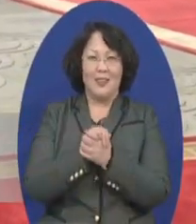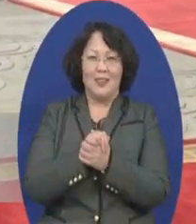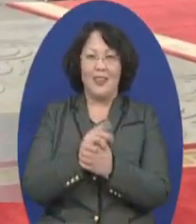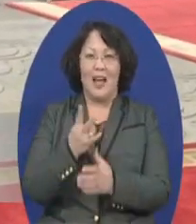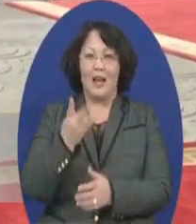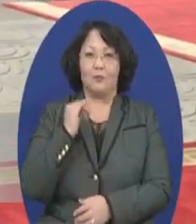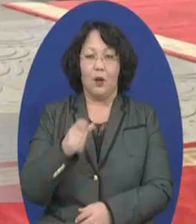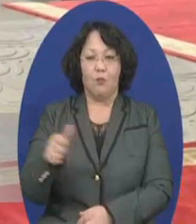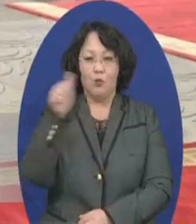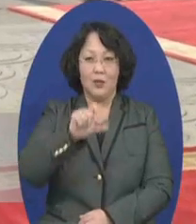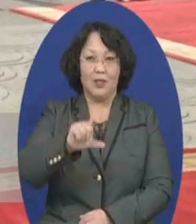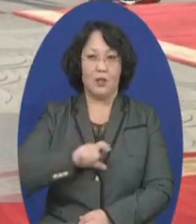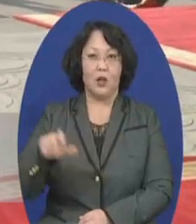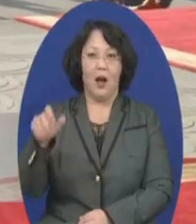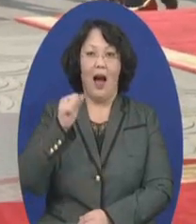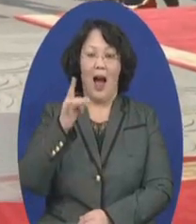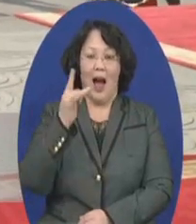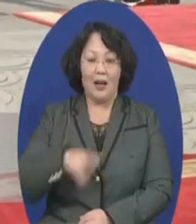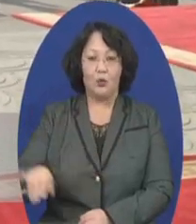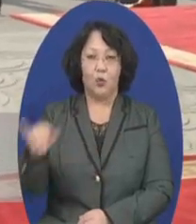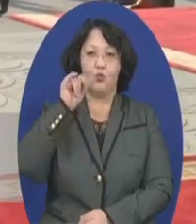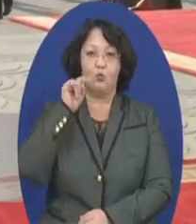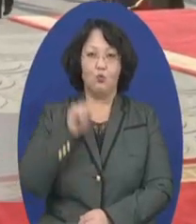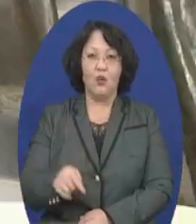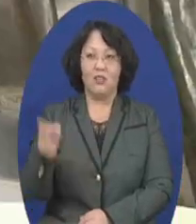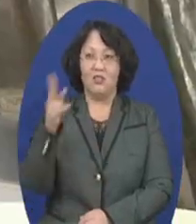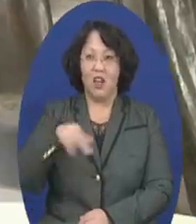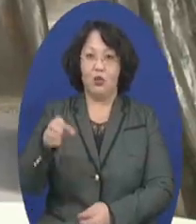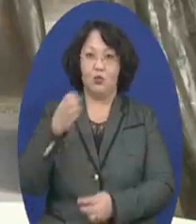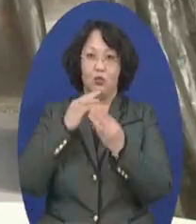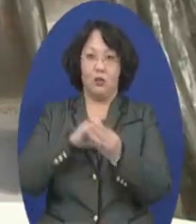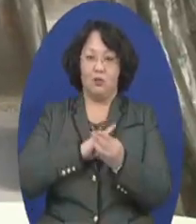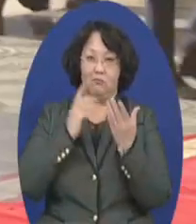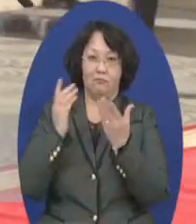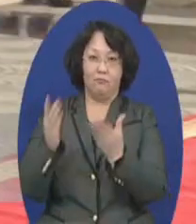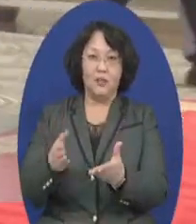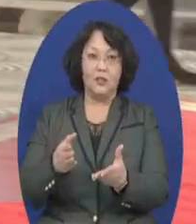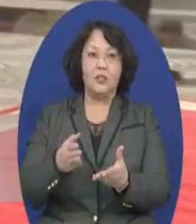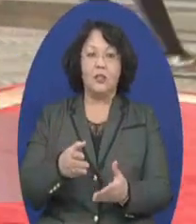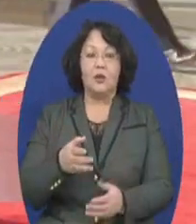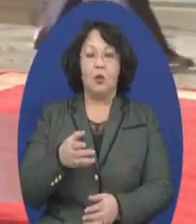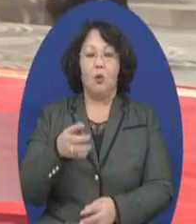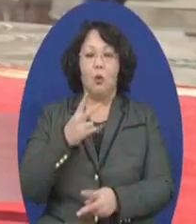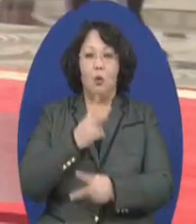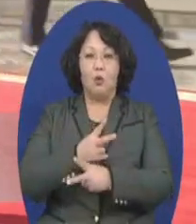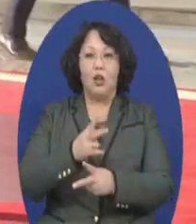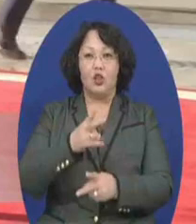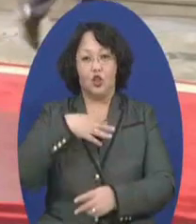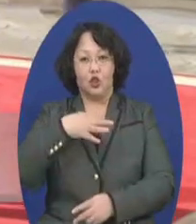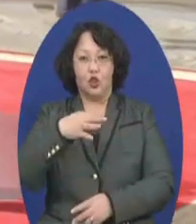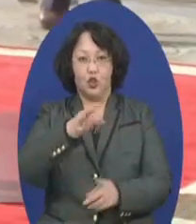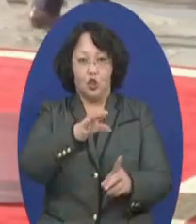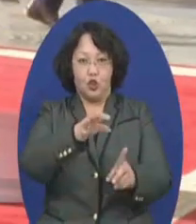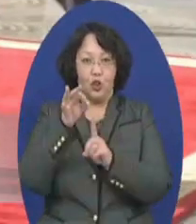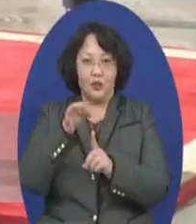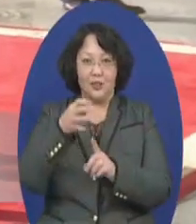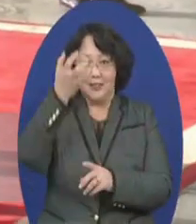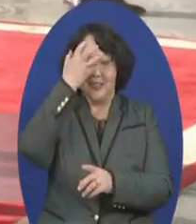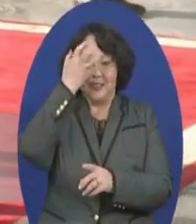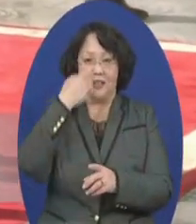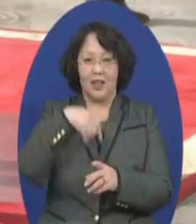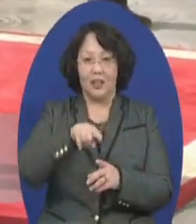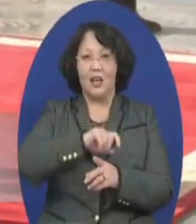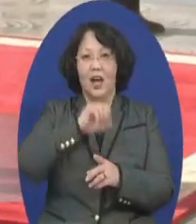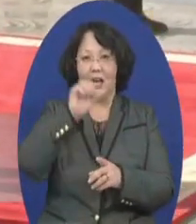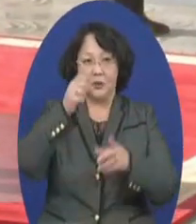хэмээж, улсын дээд эрхийг жинхэнэ ардад идэлүүлэн, улсын аливаа хэргийг улсын их хурал ба мөн хуулиар сонгогдсон засгийн газраас